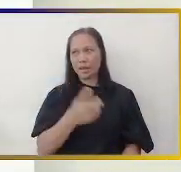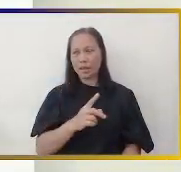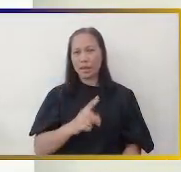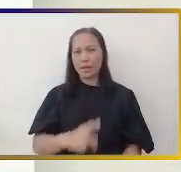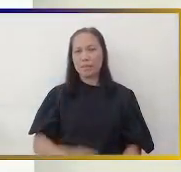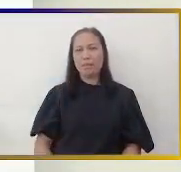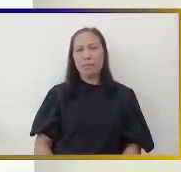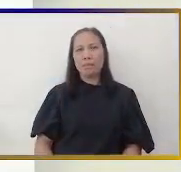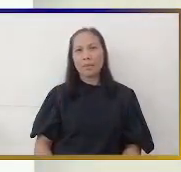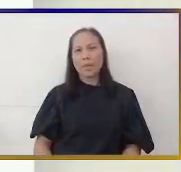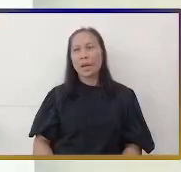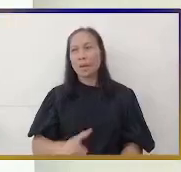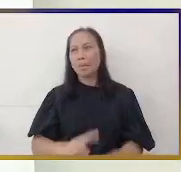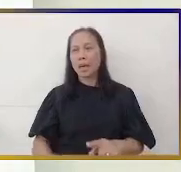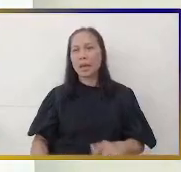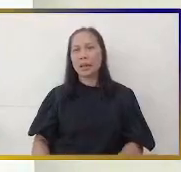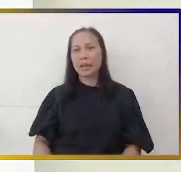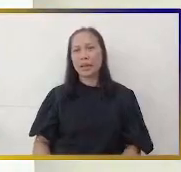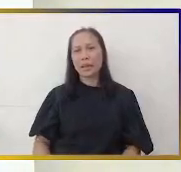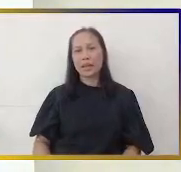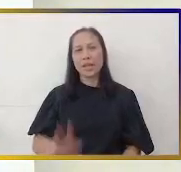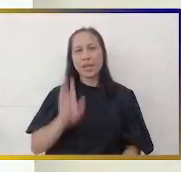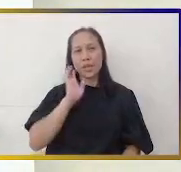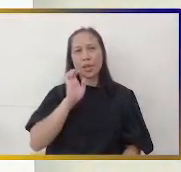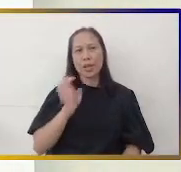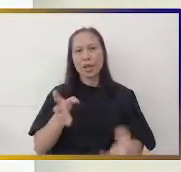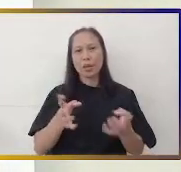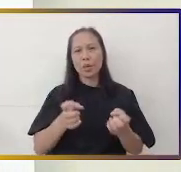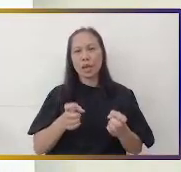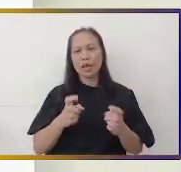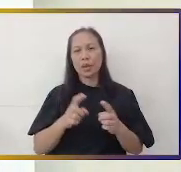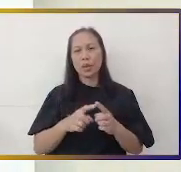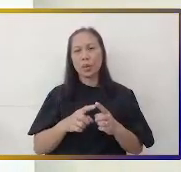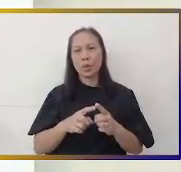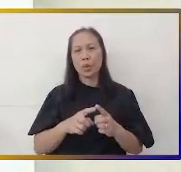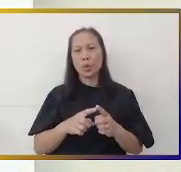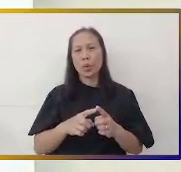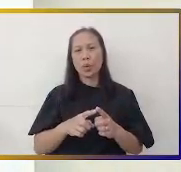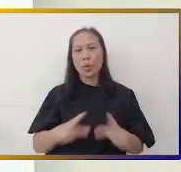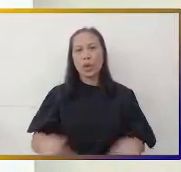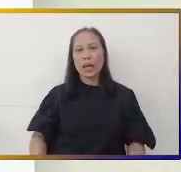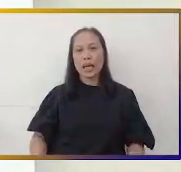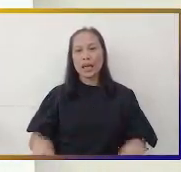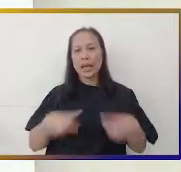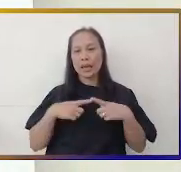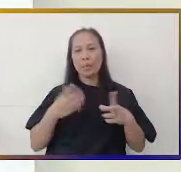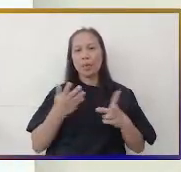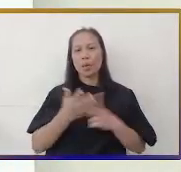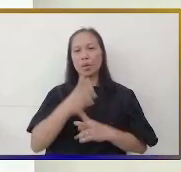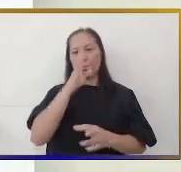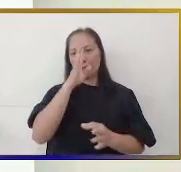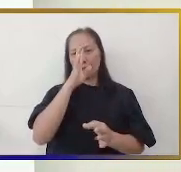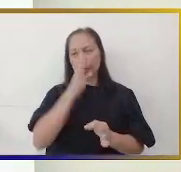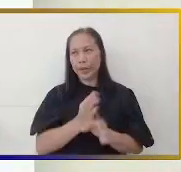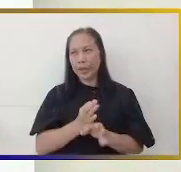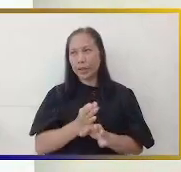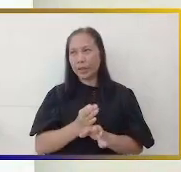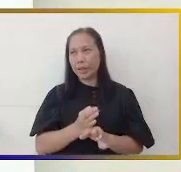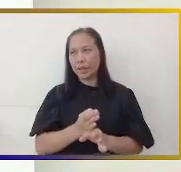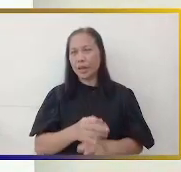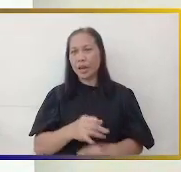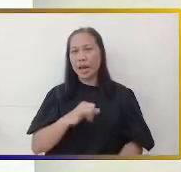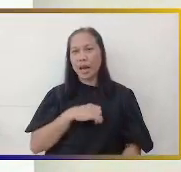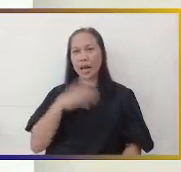ibigay Gusto ko Panginoon mamuhay by Faith naranasan na kita noon Gusto kong